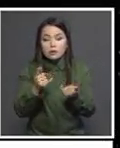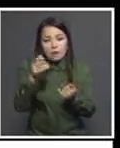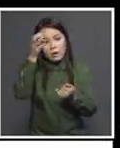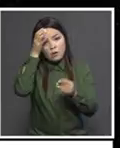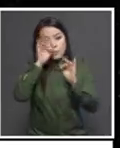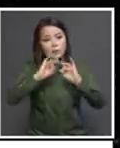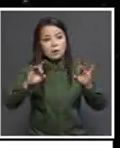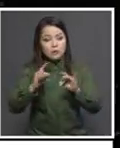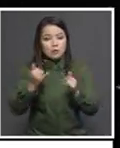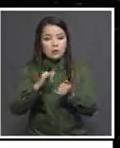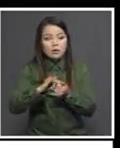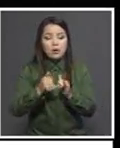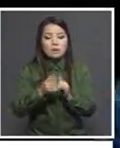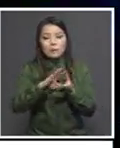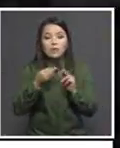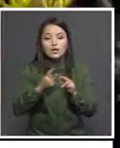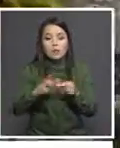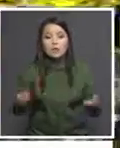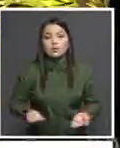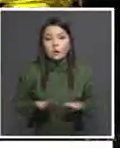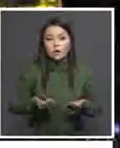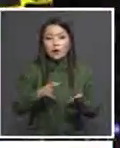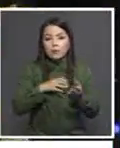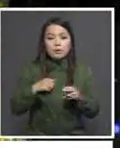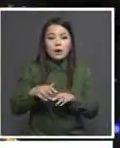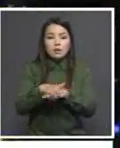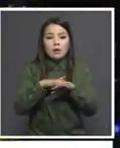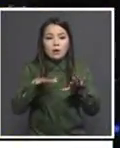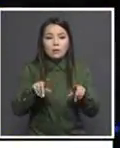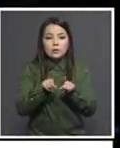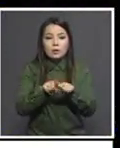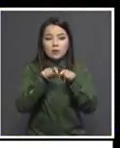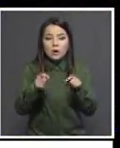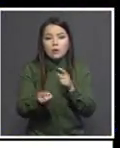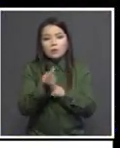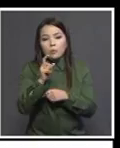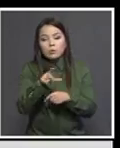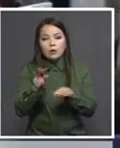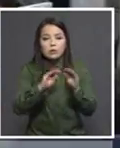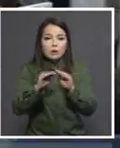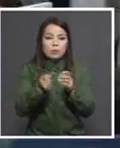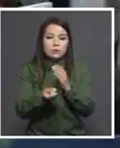бұл астероидта жердегі тіршіліктің қалыптасуына үлес қосқан органикалық заттар болуы мүмкін.